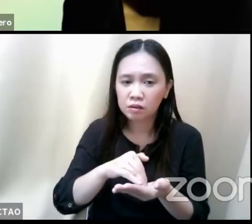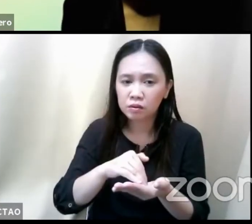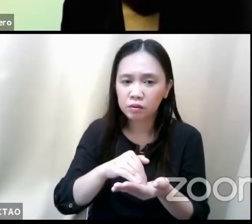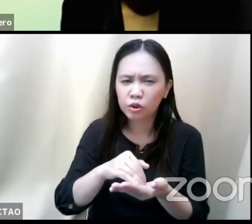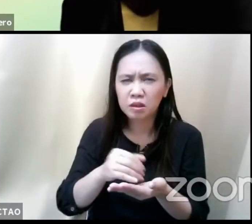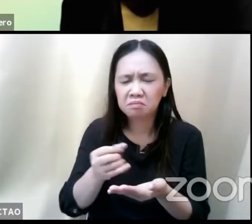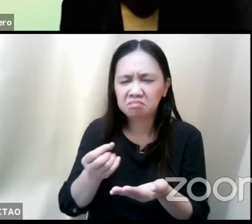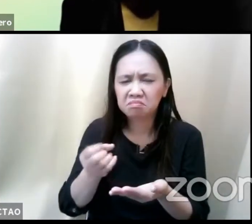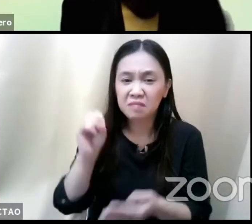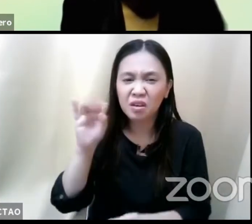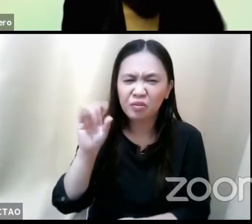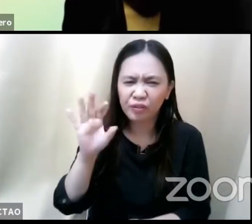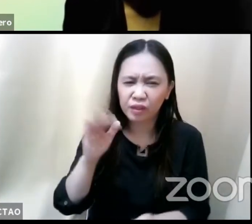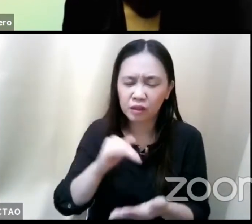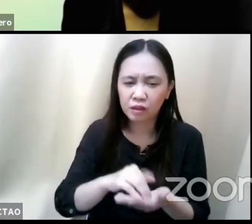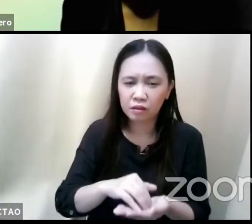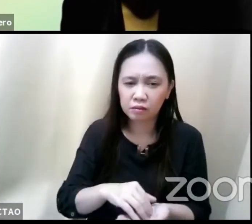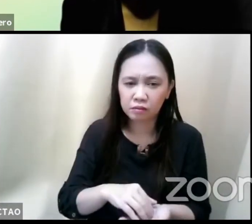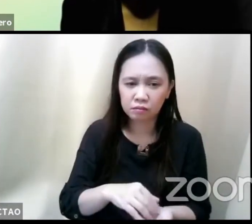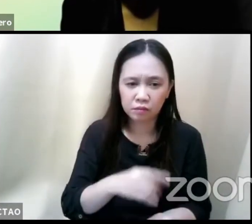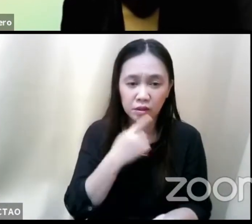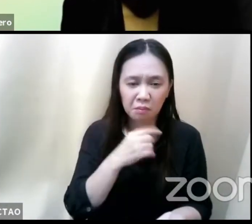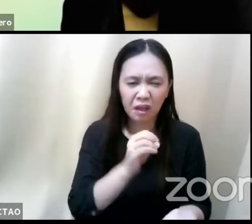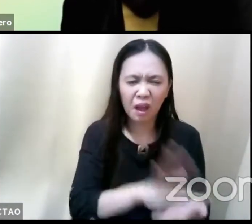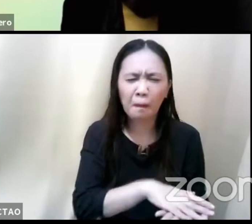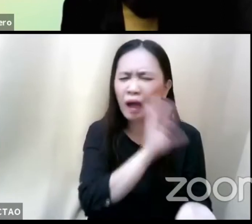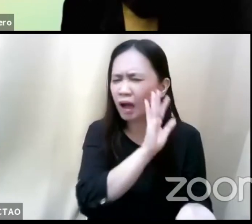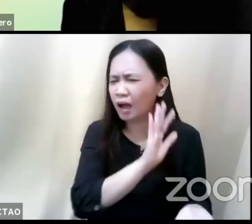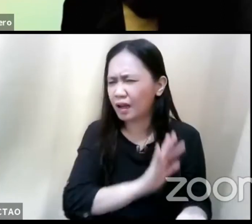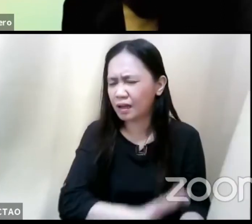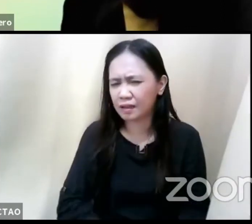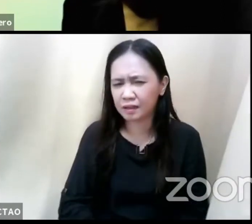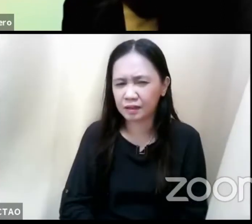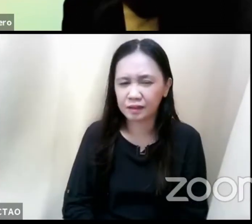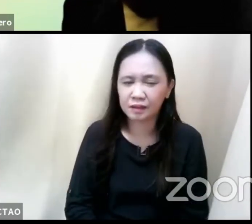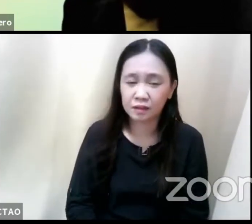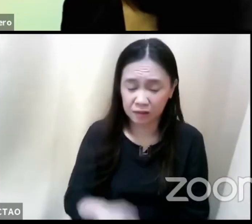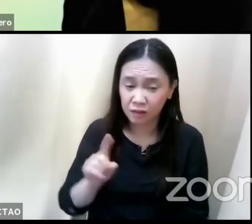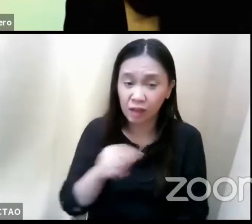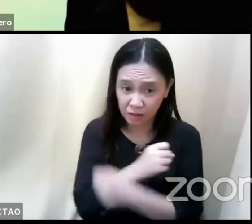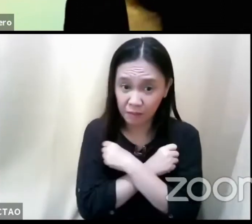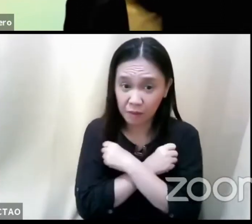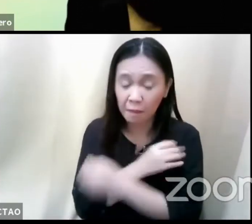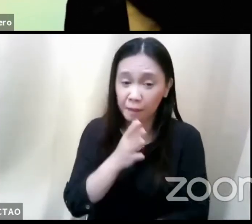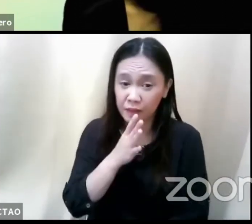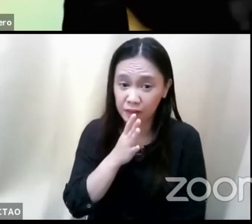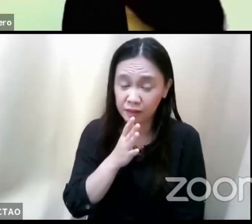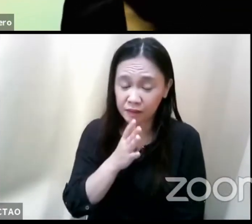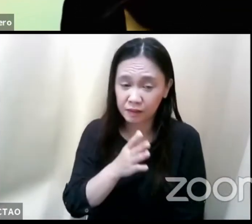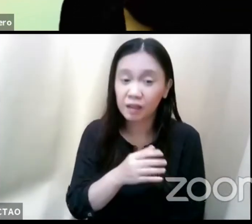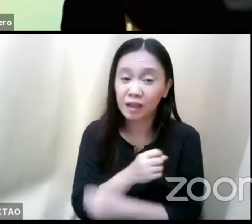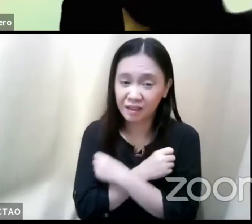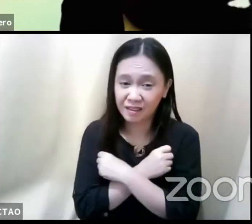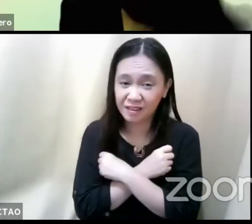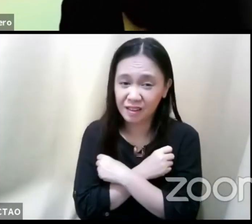niya, Mark, mahal naman nun. Ang sagot ko naman, pero di ba love mo naman si Mami, di ba? Oh, so love mo naman si